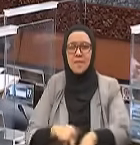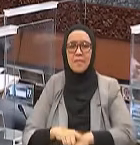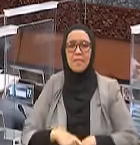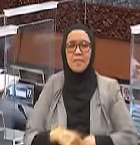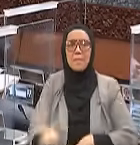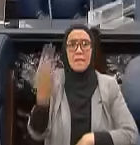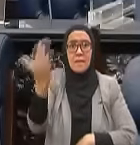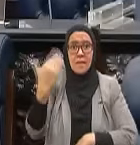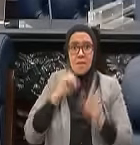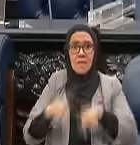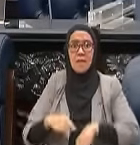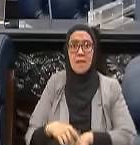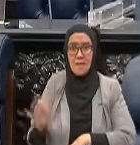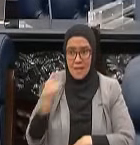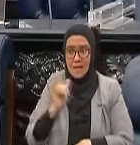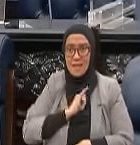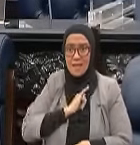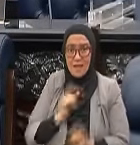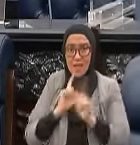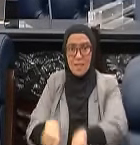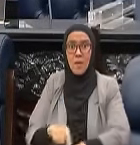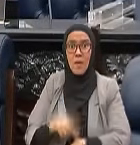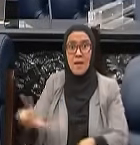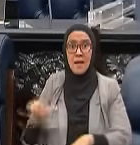saya Tengah jawab